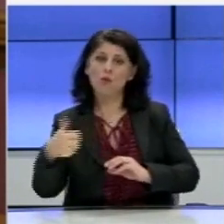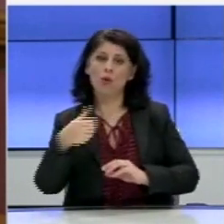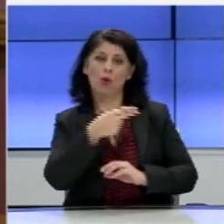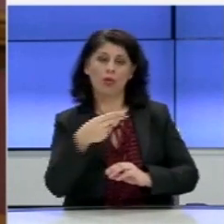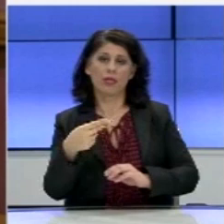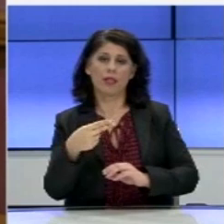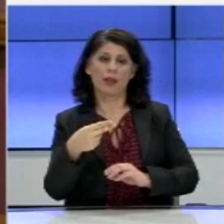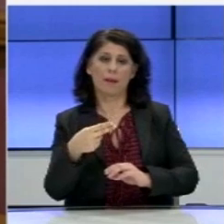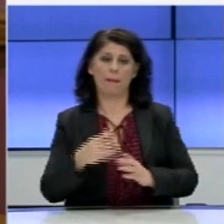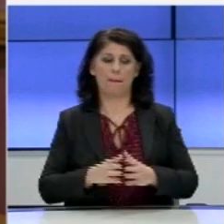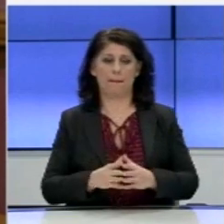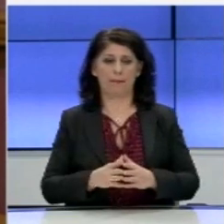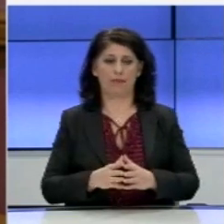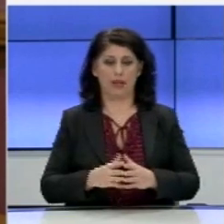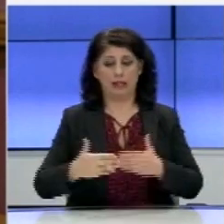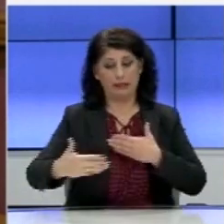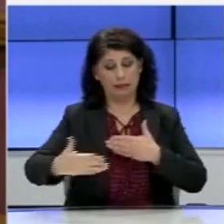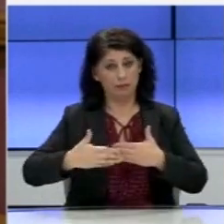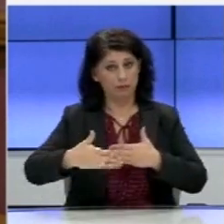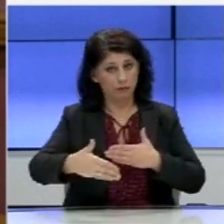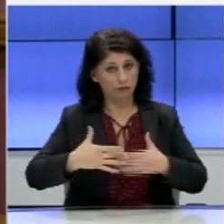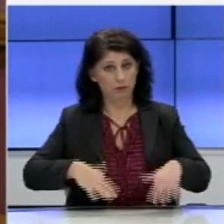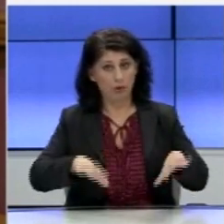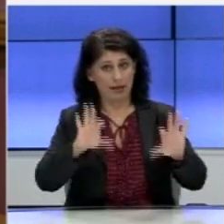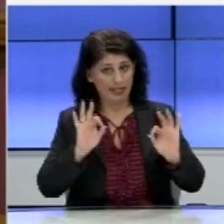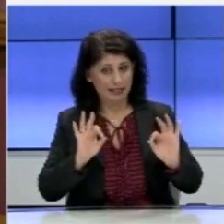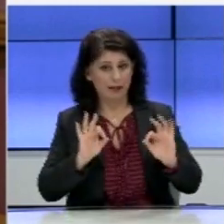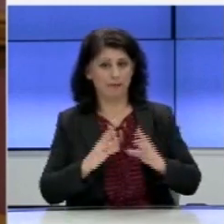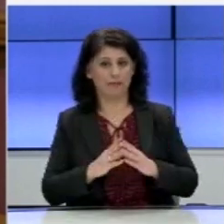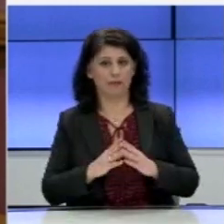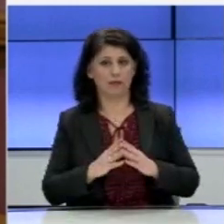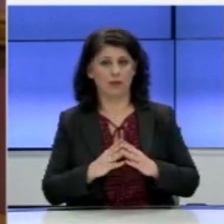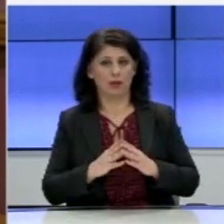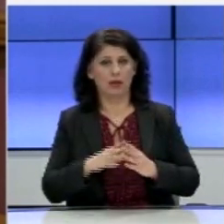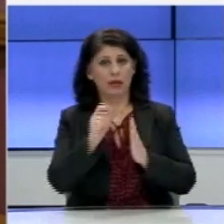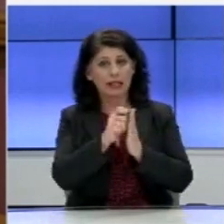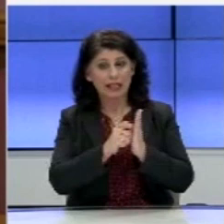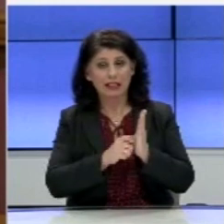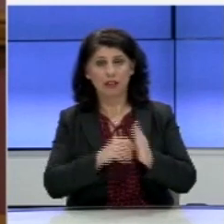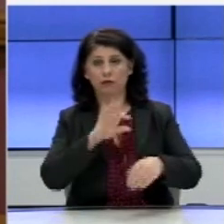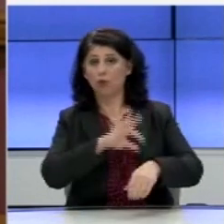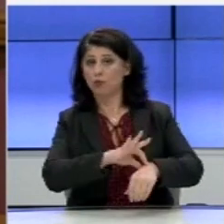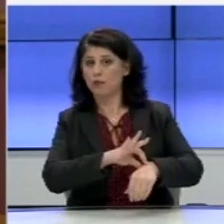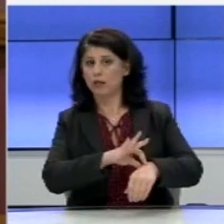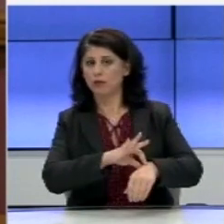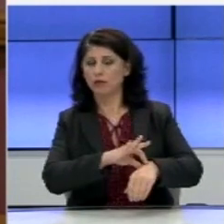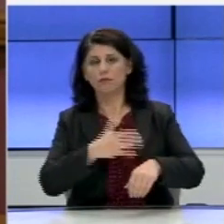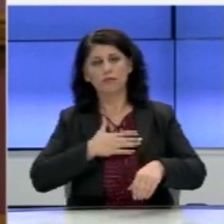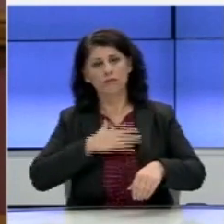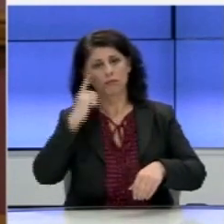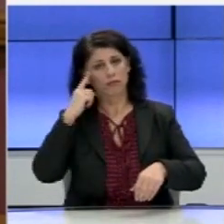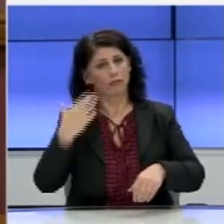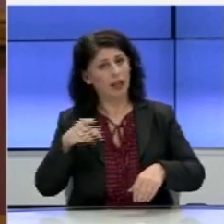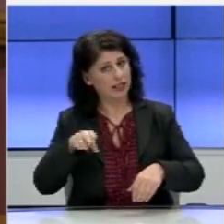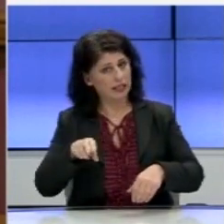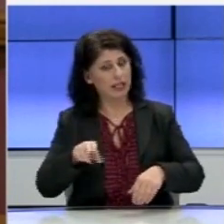θέμα, αν θέλετε, της περίοδου εκείνης που ξεκίνησε τότε τουλάχιστον, για την καταγραφή των κρουσμάτων. Κατά τη γνώμη μας αφορά